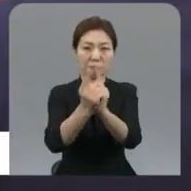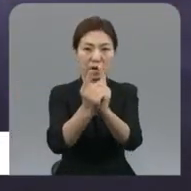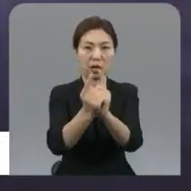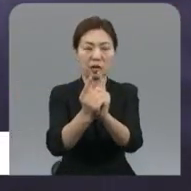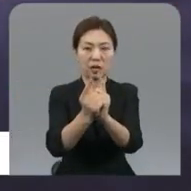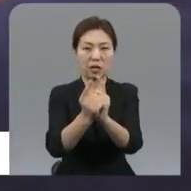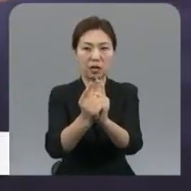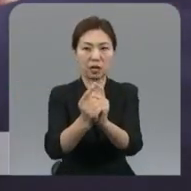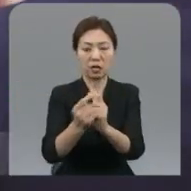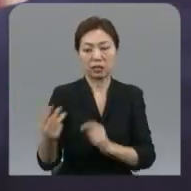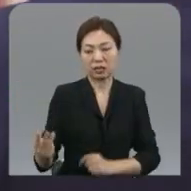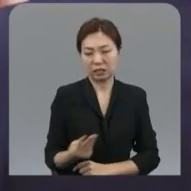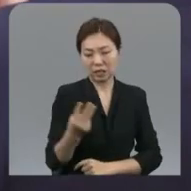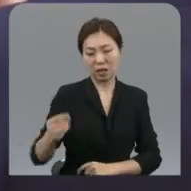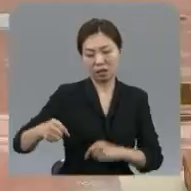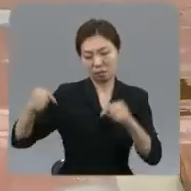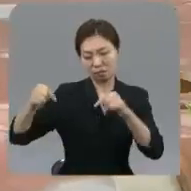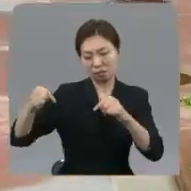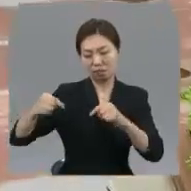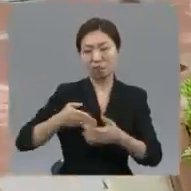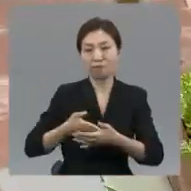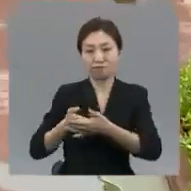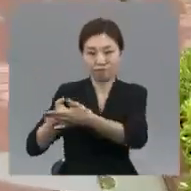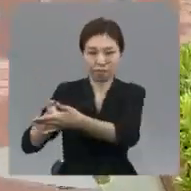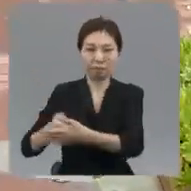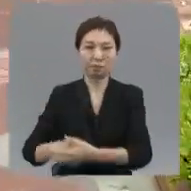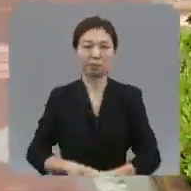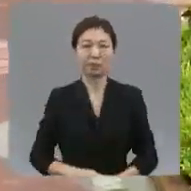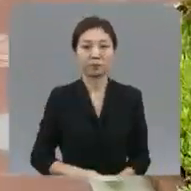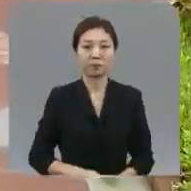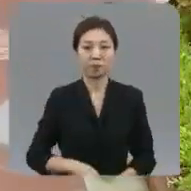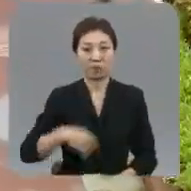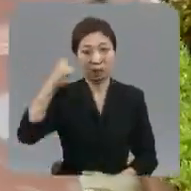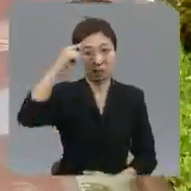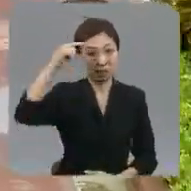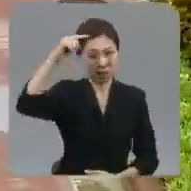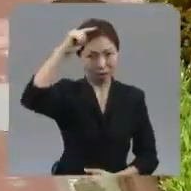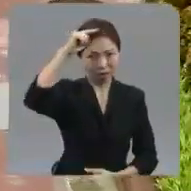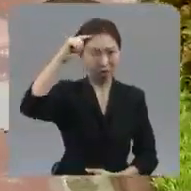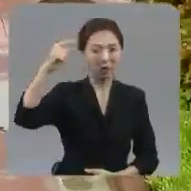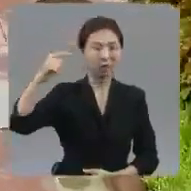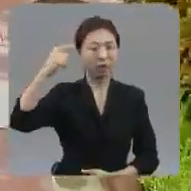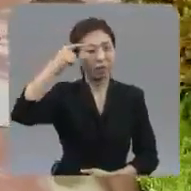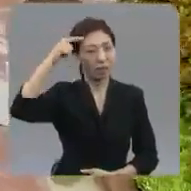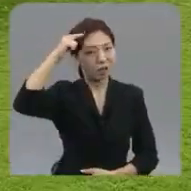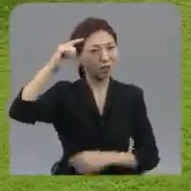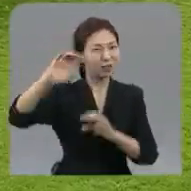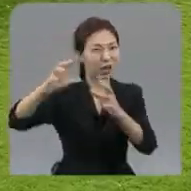长的经验，期待今后能为扩大乌克兰重建规模的参与做出贡献。